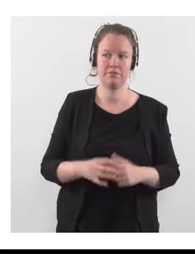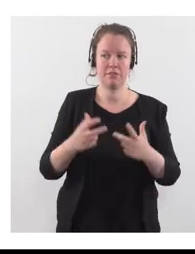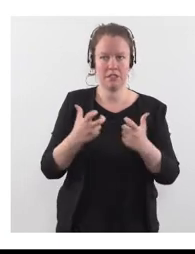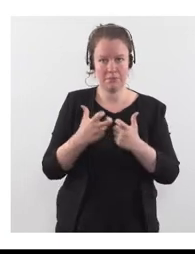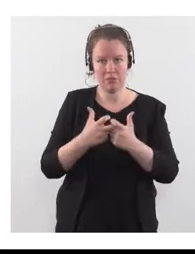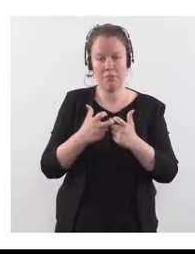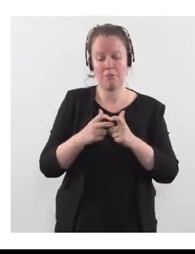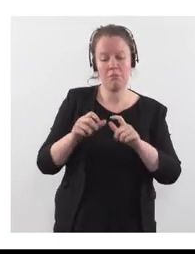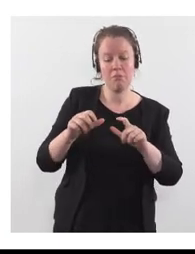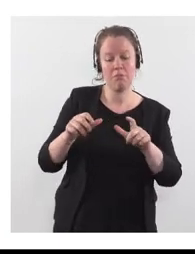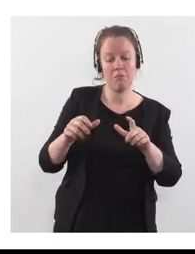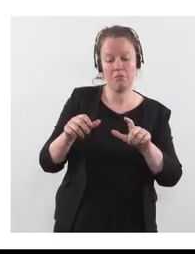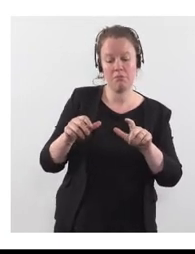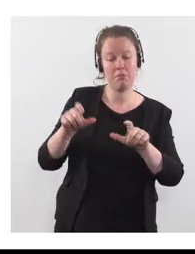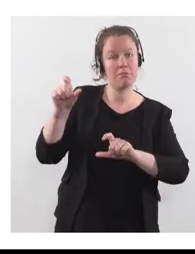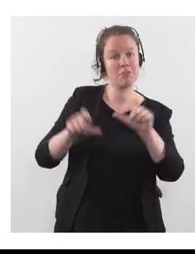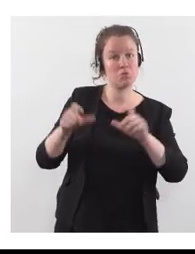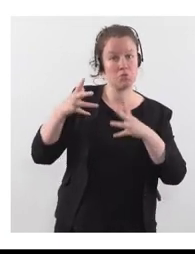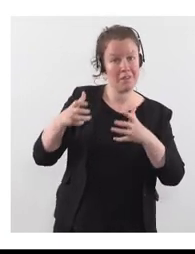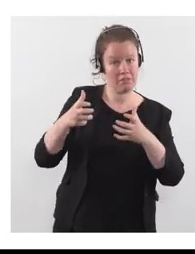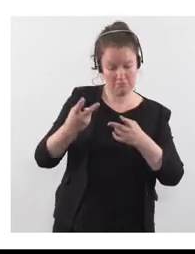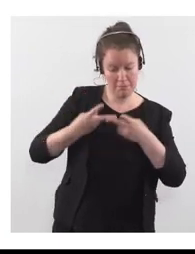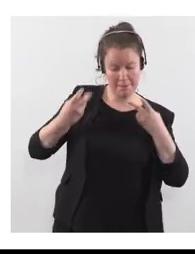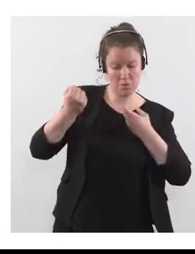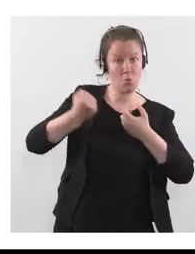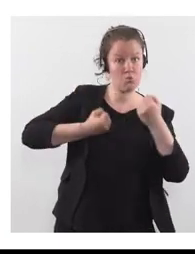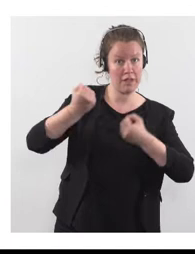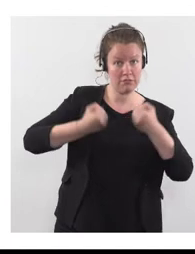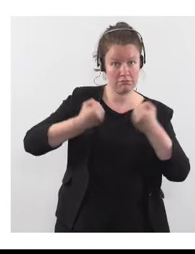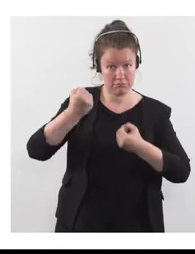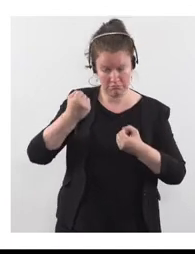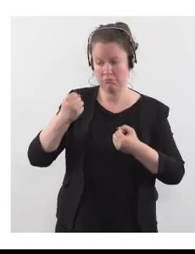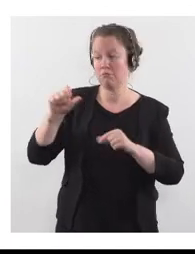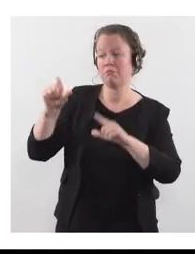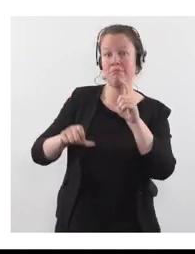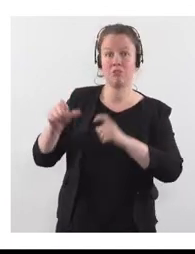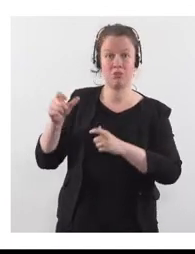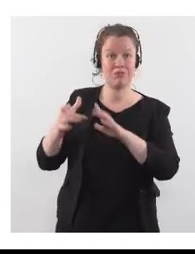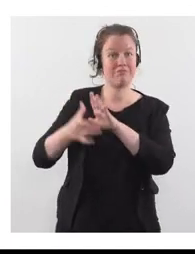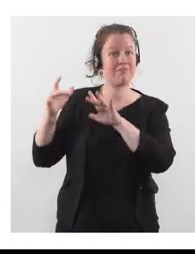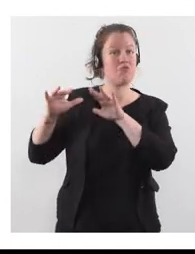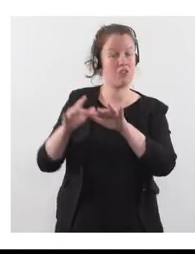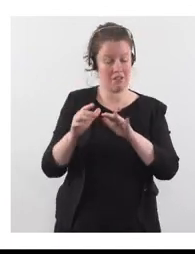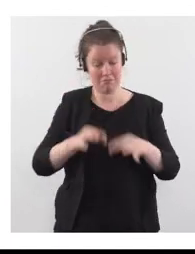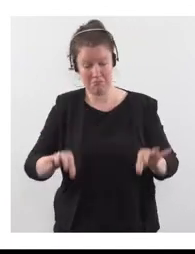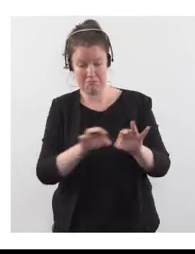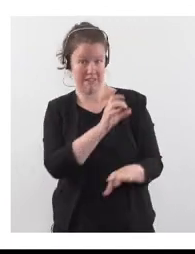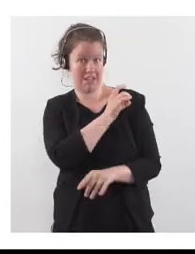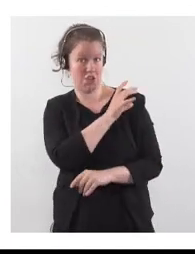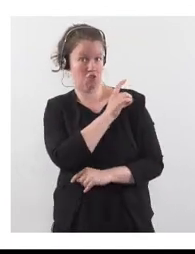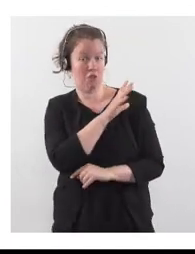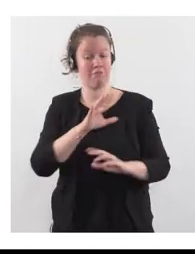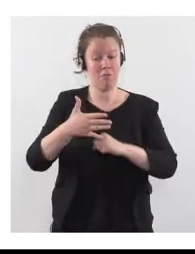d'asile en Irlande vivent parfois dans des zones isolées, des zones rurales. Ils ont besoin de devoir conduire pour se rendre à leur